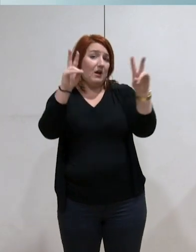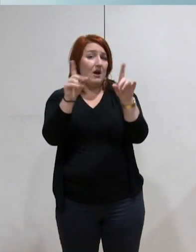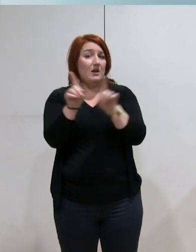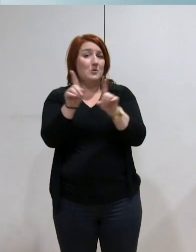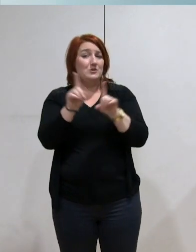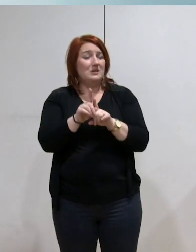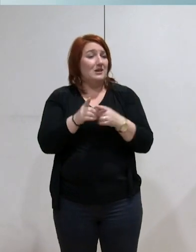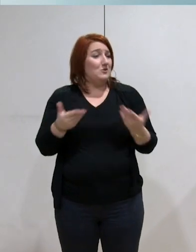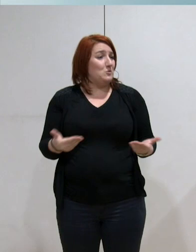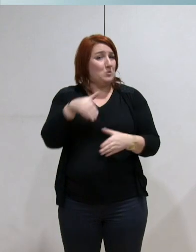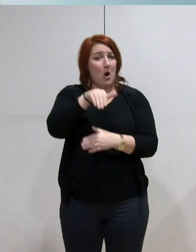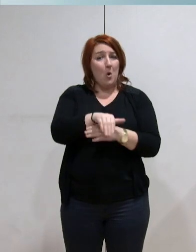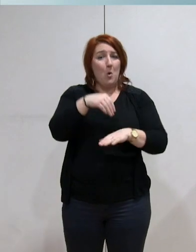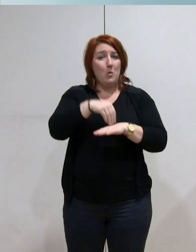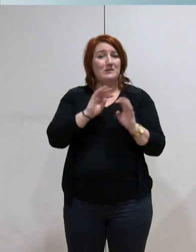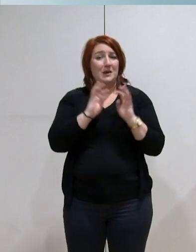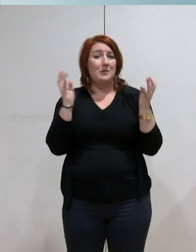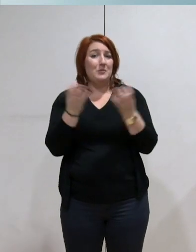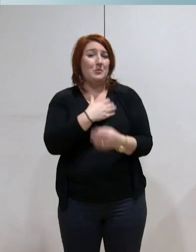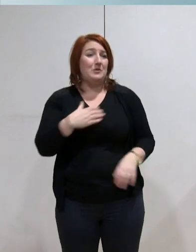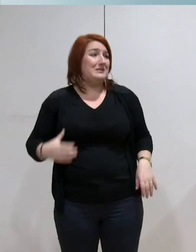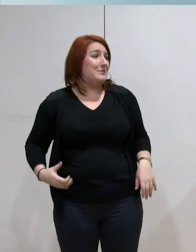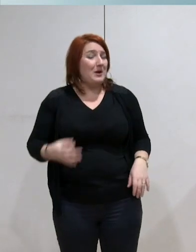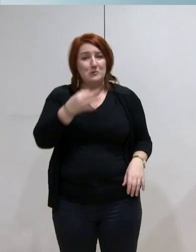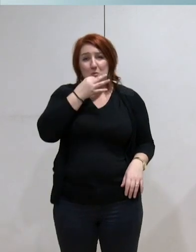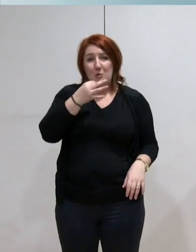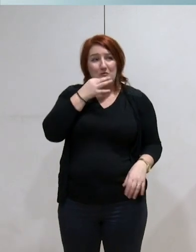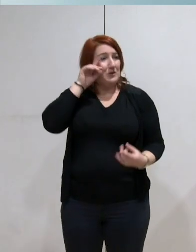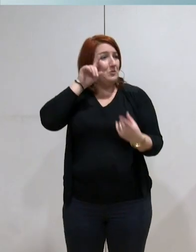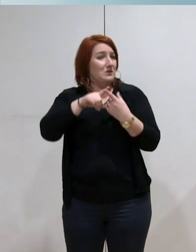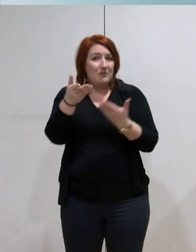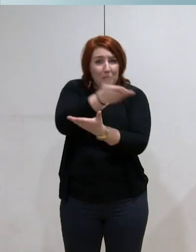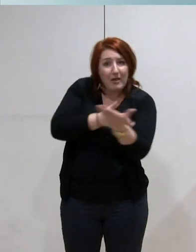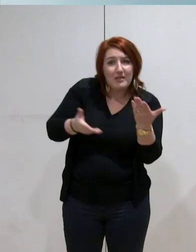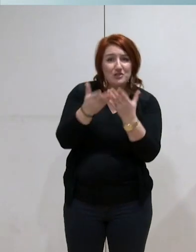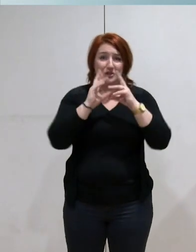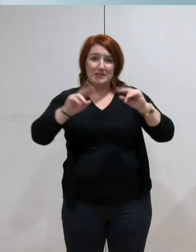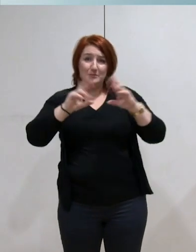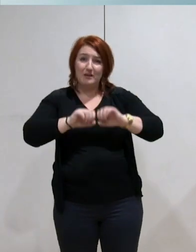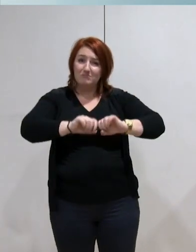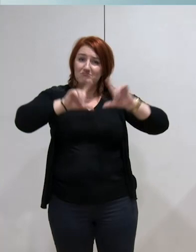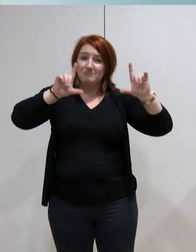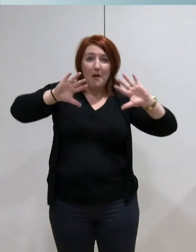de ce conseil municipal pour partager et expliquer comment tout cela